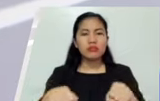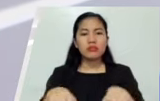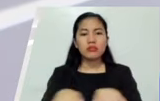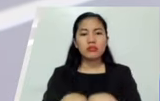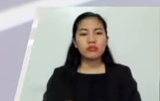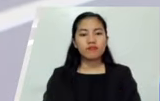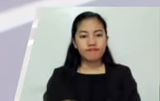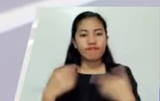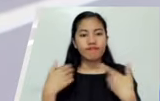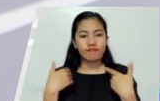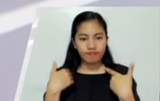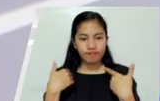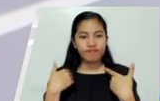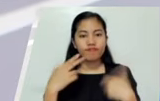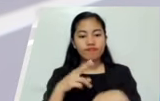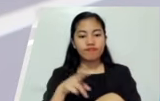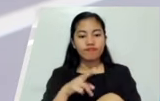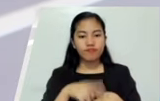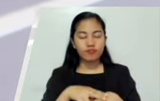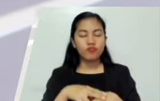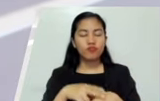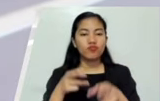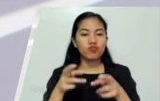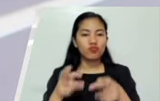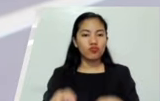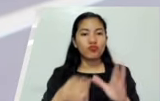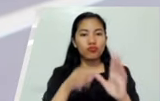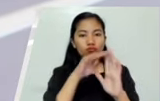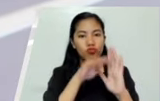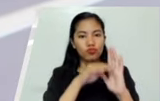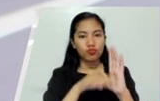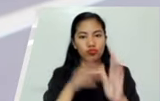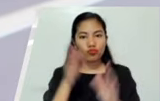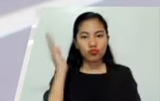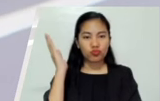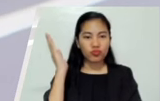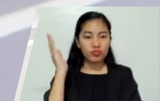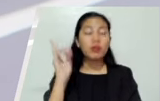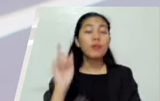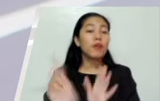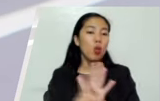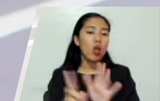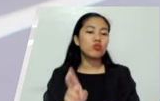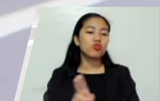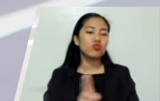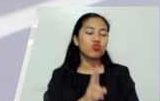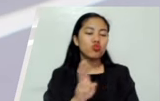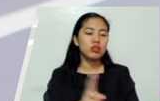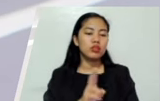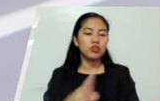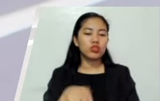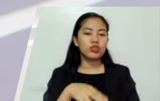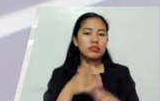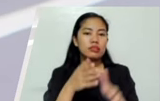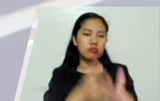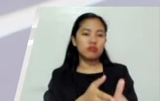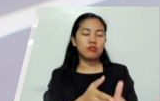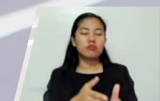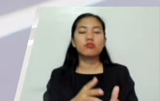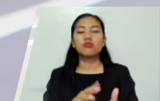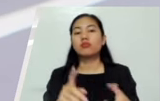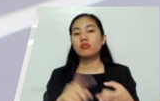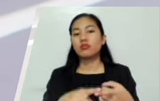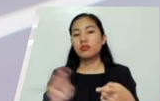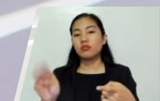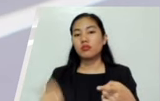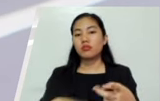road kung saan bawal ang mga e-bike, e-trike at tricycle. Gaya sa ilang bahagi ng Maynila, Pasay at